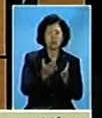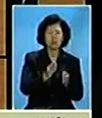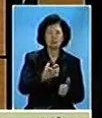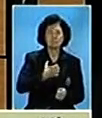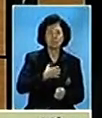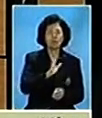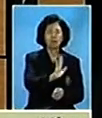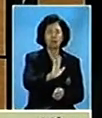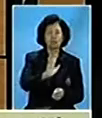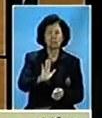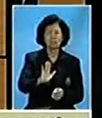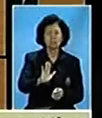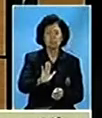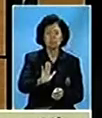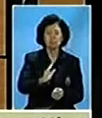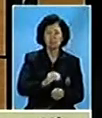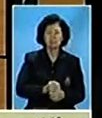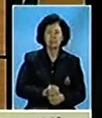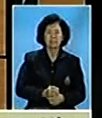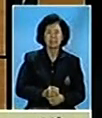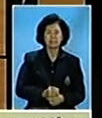ทาง